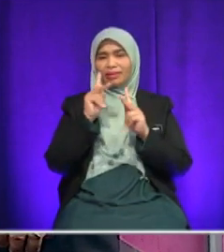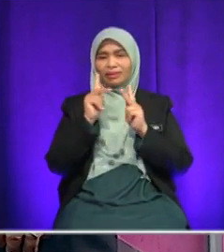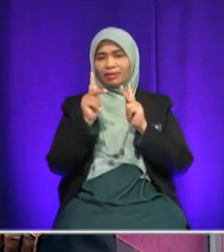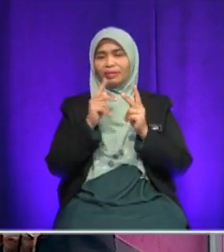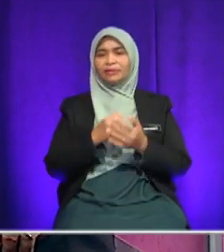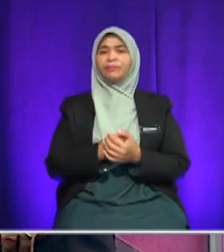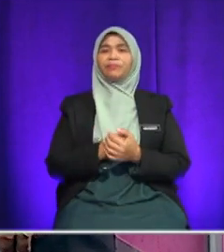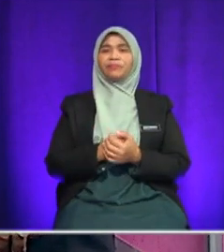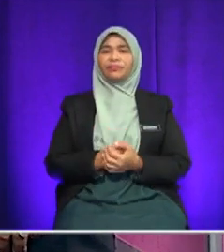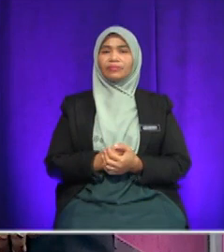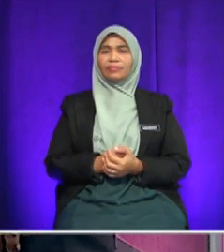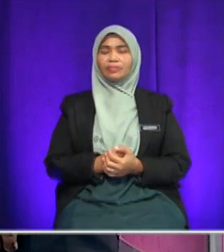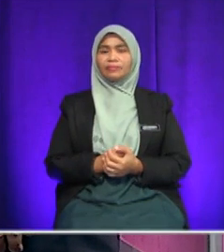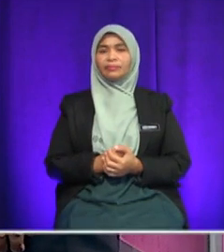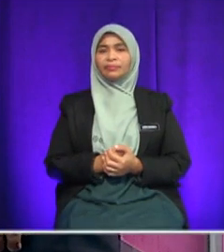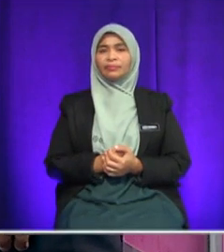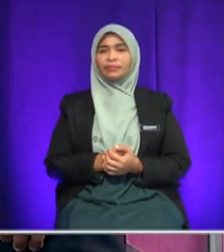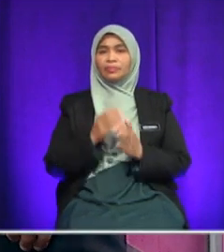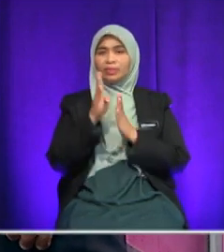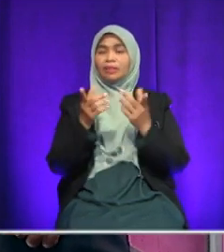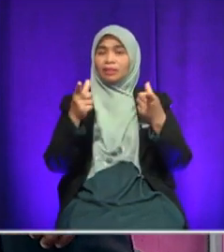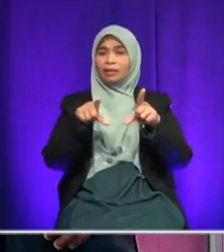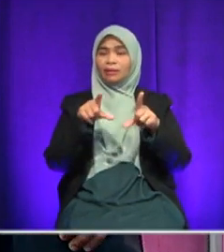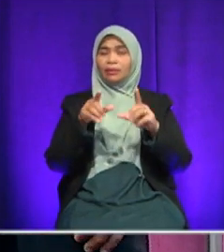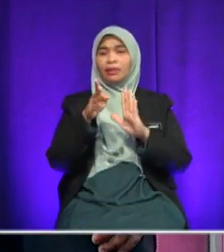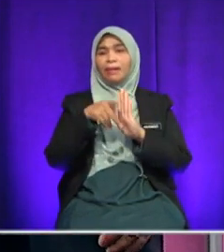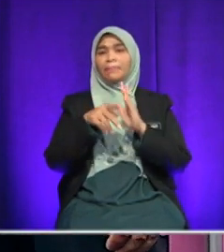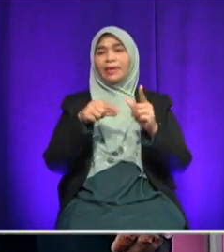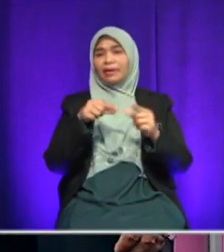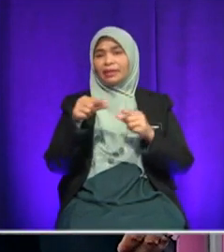harga kereta tadi menyebabkan berlaku pergerakan di atas